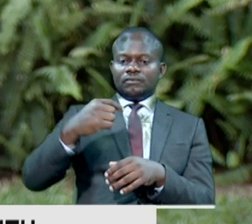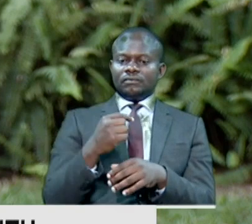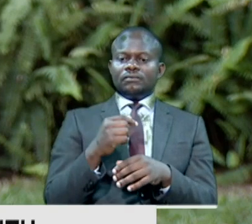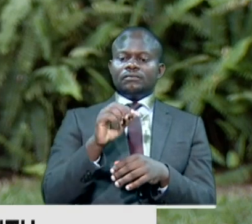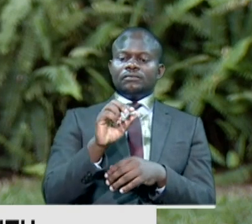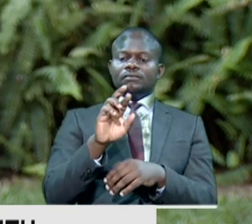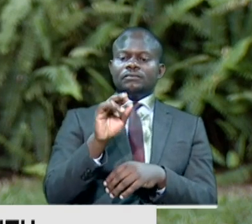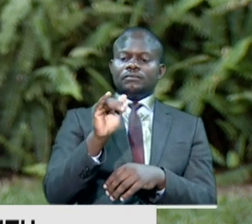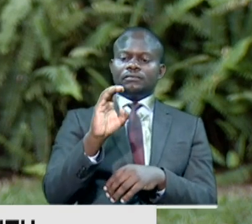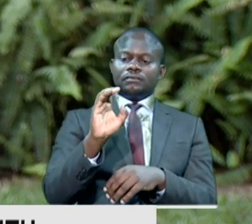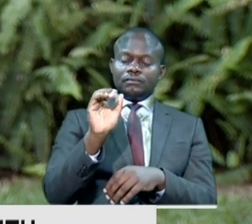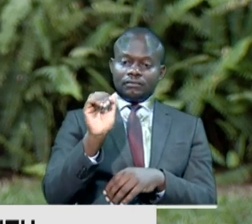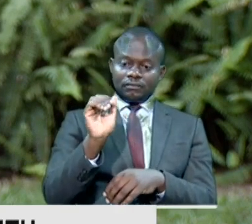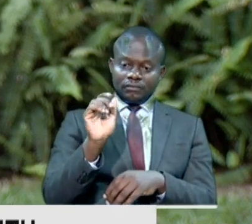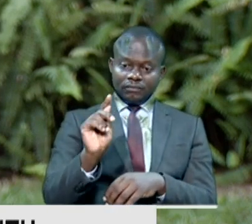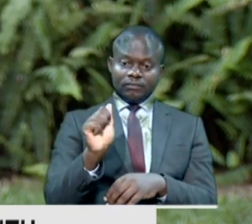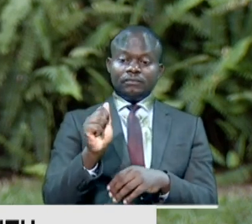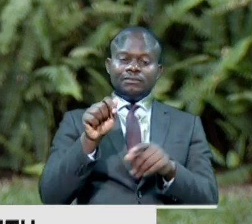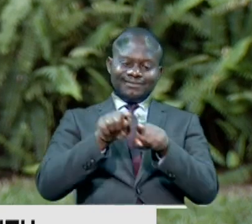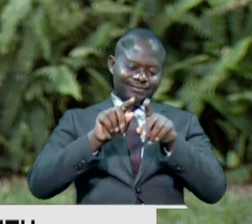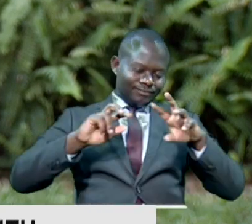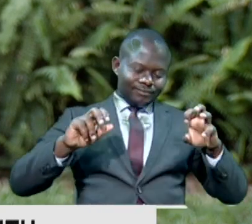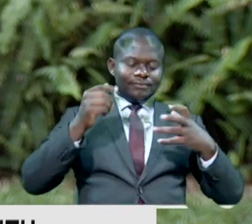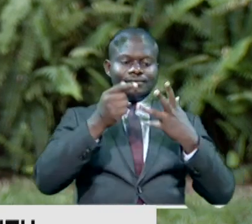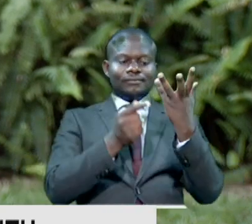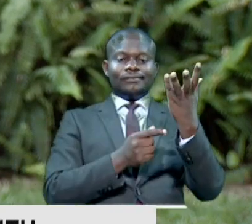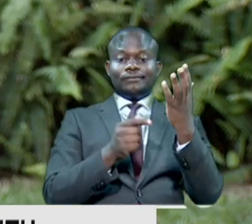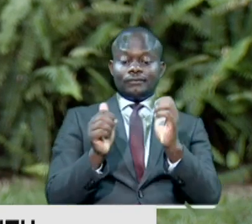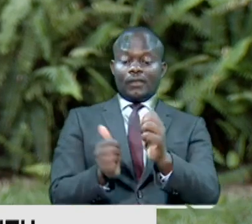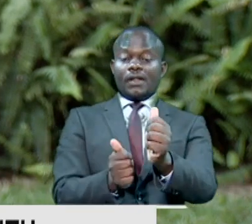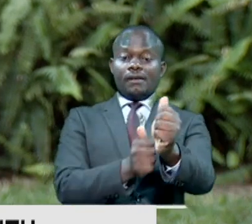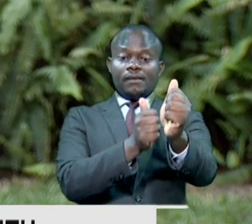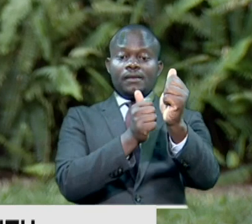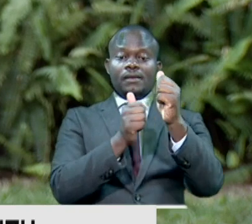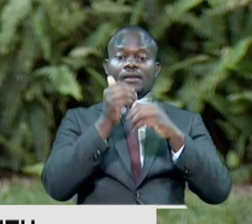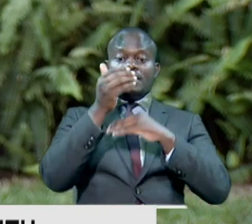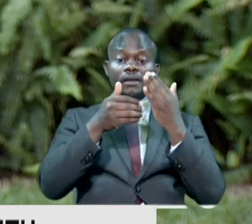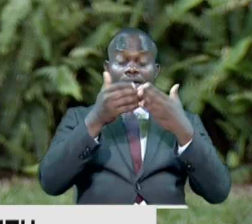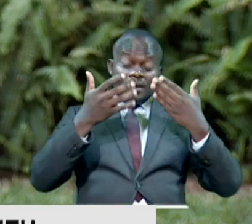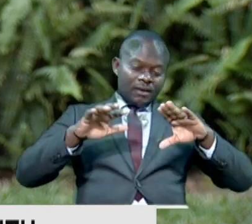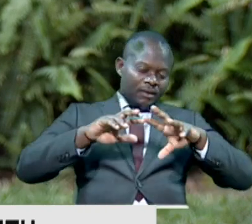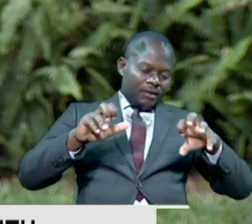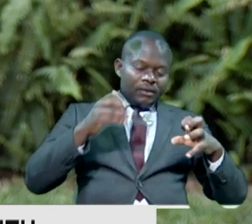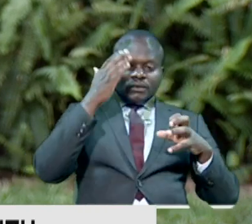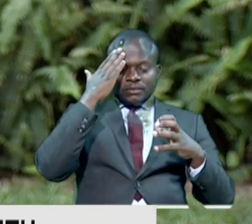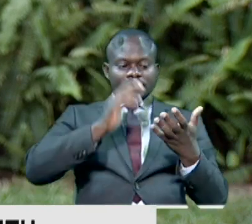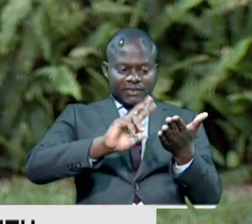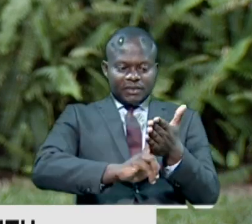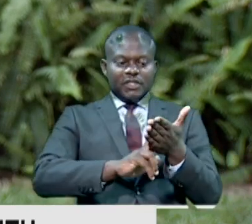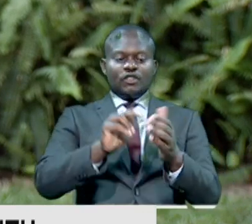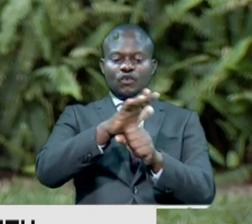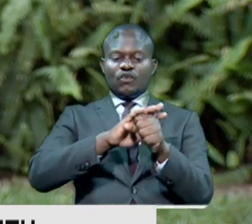narika gikurikije n'ubundi ni nko kuverifya bya bindi byayiherekeje iyo imaze gupimwa rero ikemezwa ko